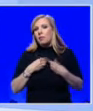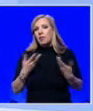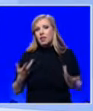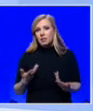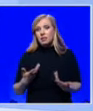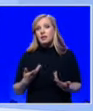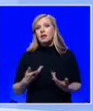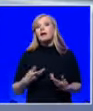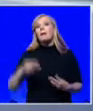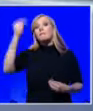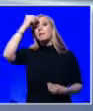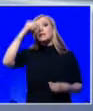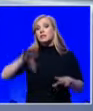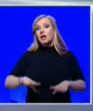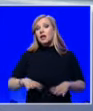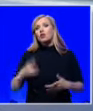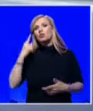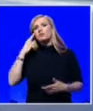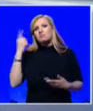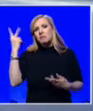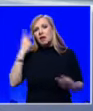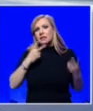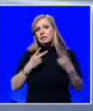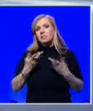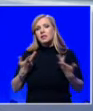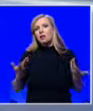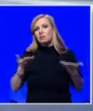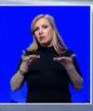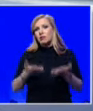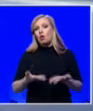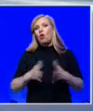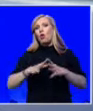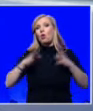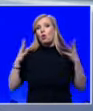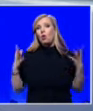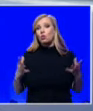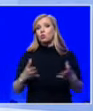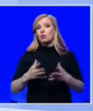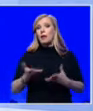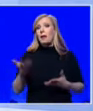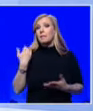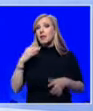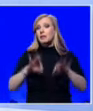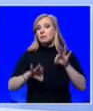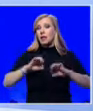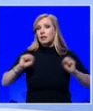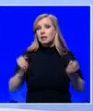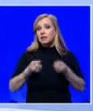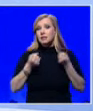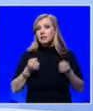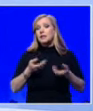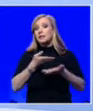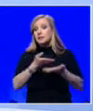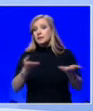български гражданин, който има някакъв поглед върху това колко е била избирателната активност и победителите са какви